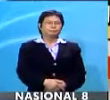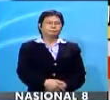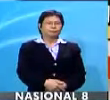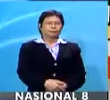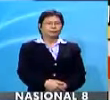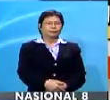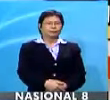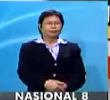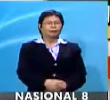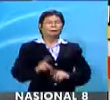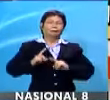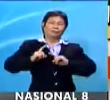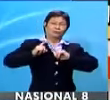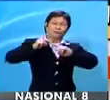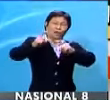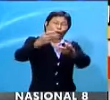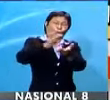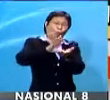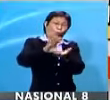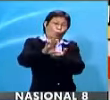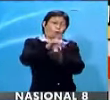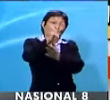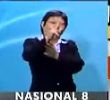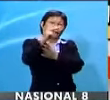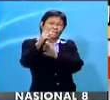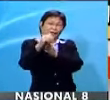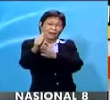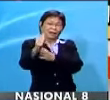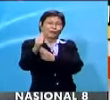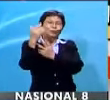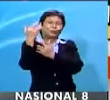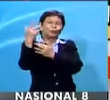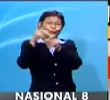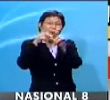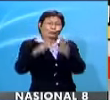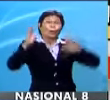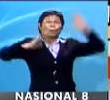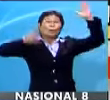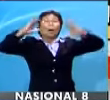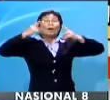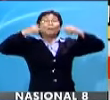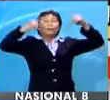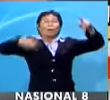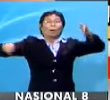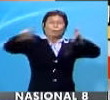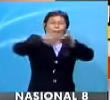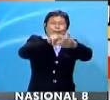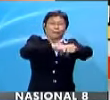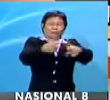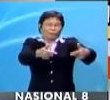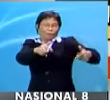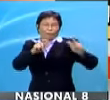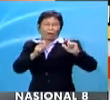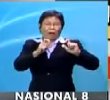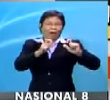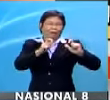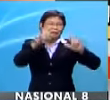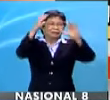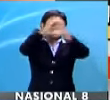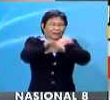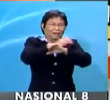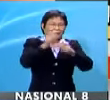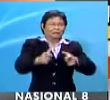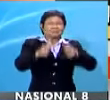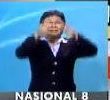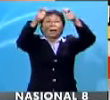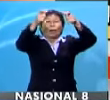pagi hadiah Wang tunai berjumlah rm2,000 menanti peserta tempatan yang berjaya mencatat masa terpantas pada cabaran Tower